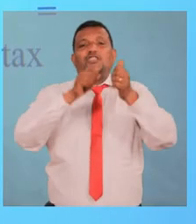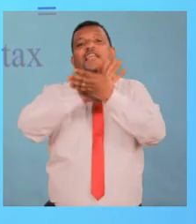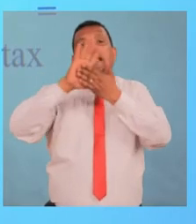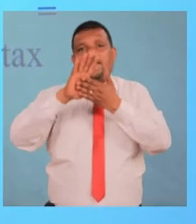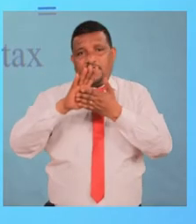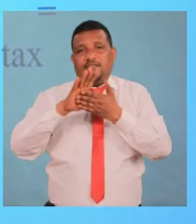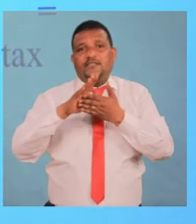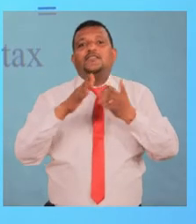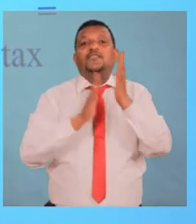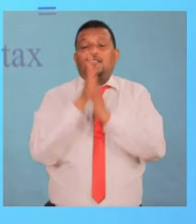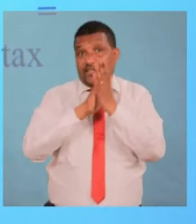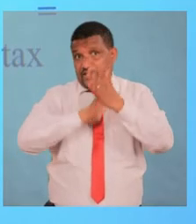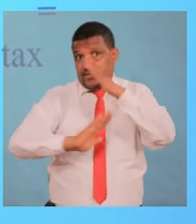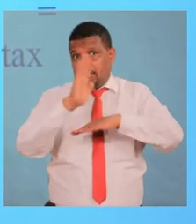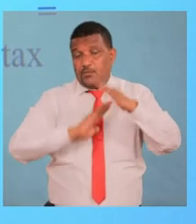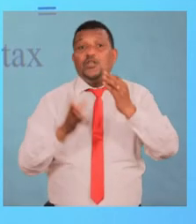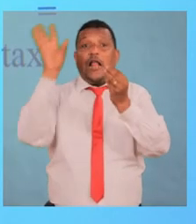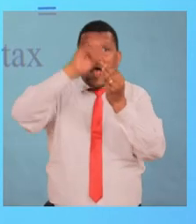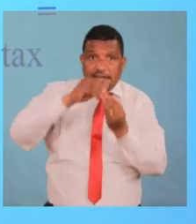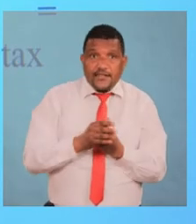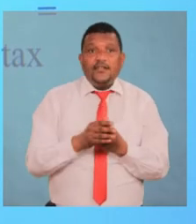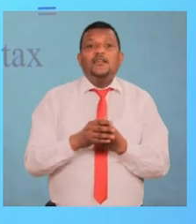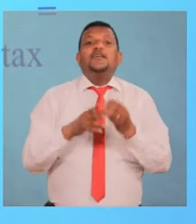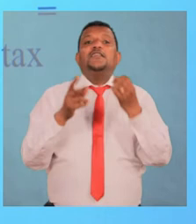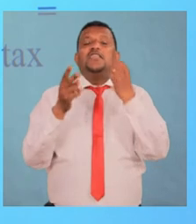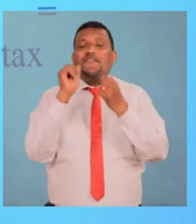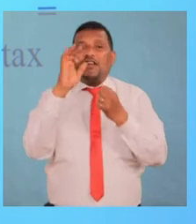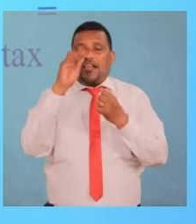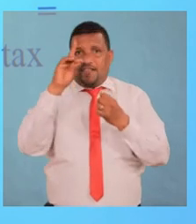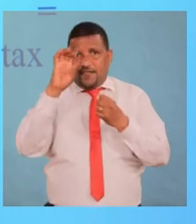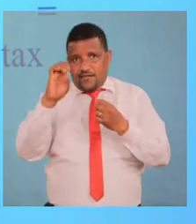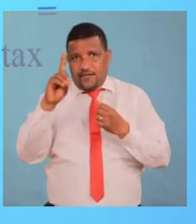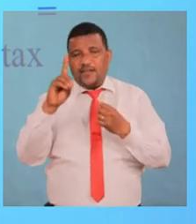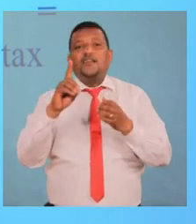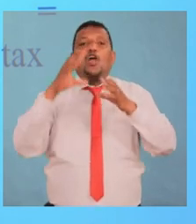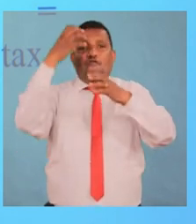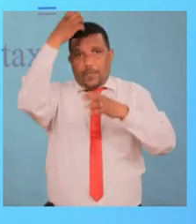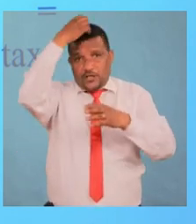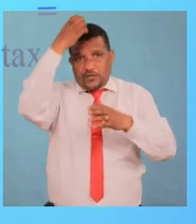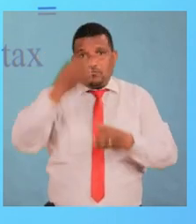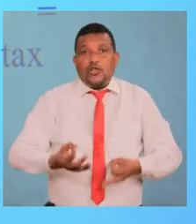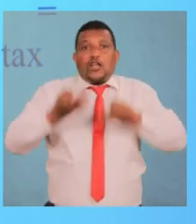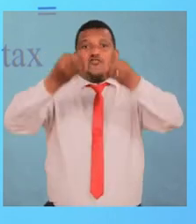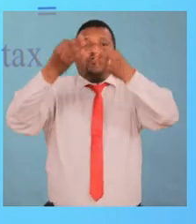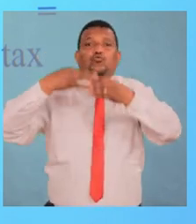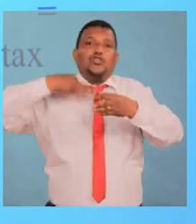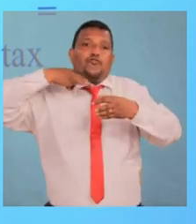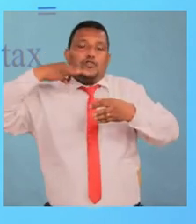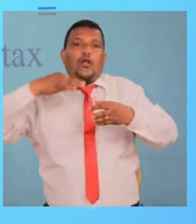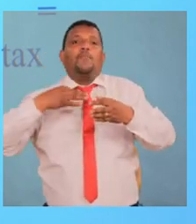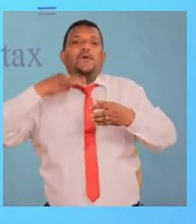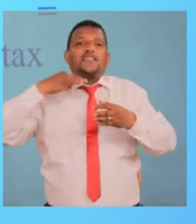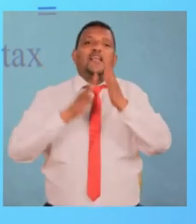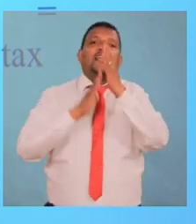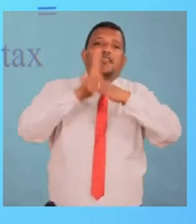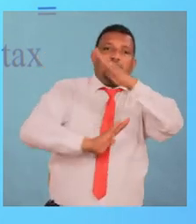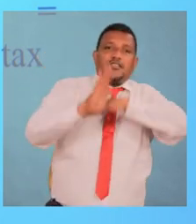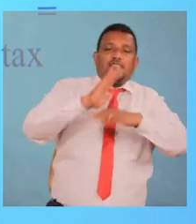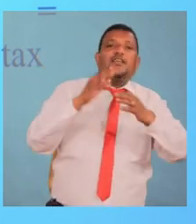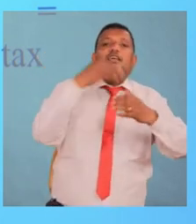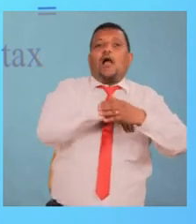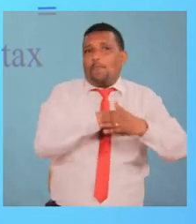एंड विल वाउंड योर माइंड एंड यू विल नेवर ट्रांसफरड टो इंडिविजुअल्स पर्सनल इंटरेस्ट इन